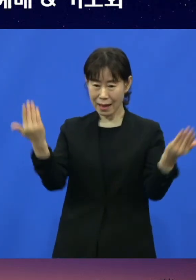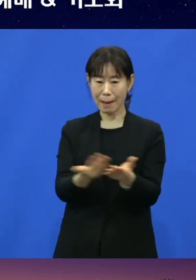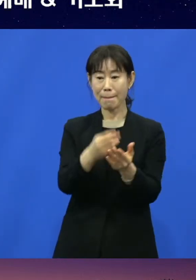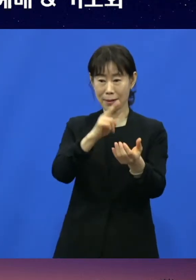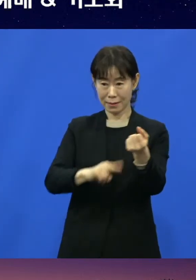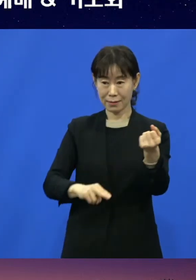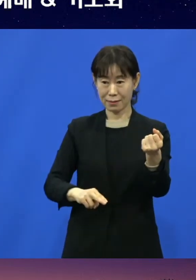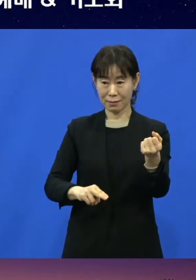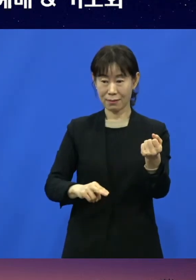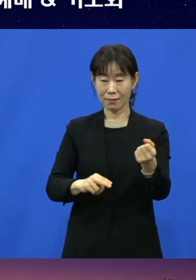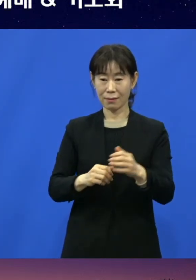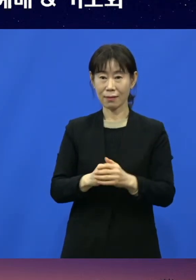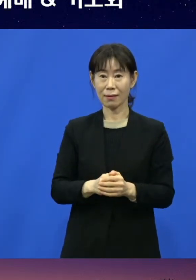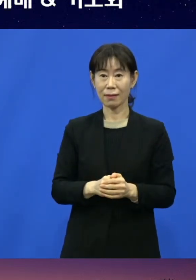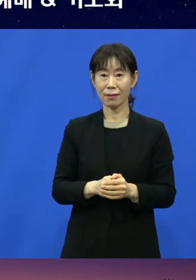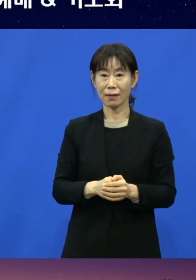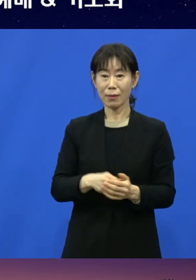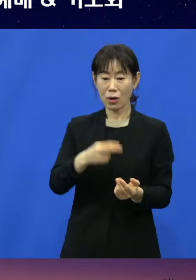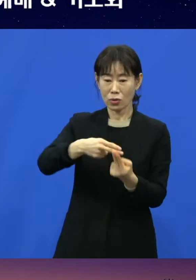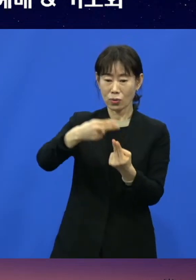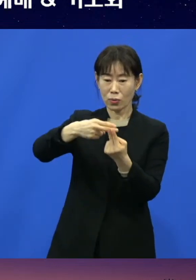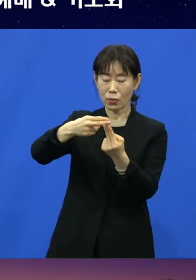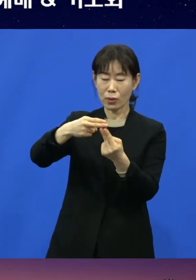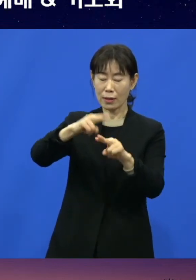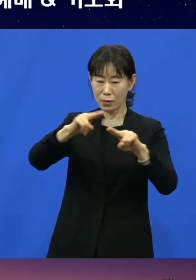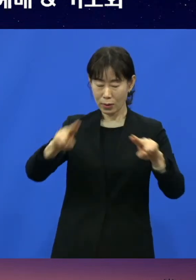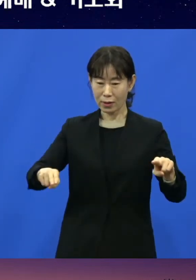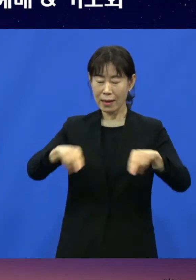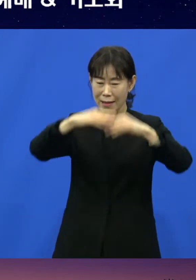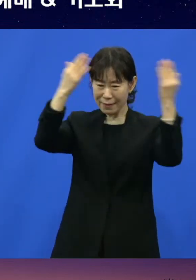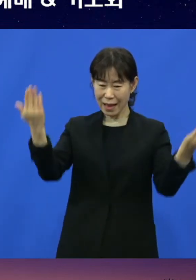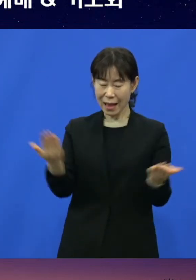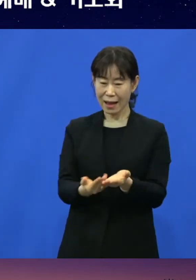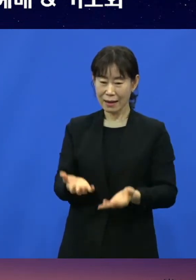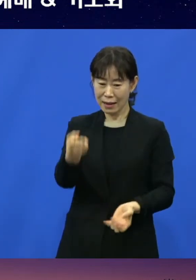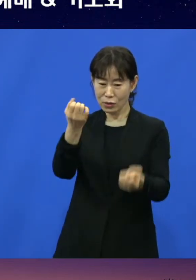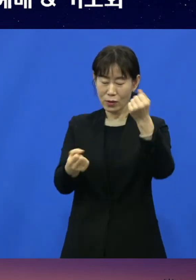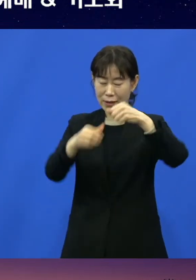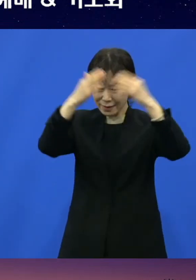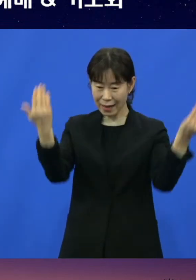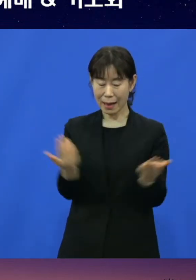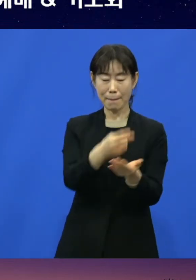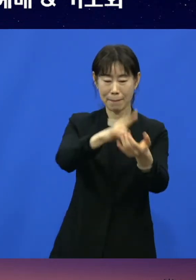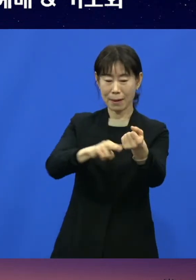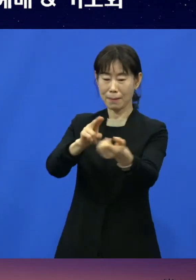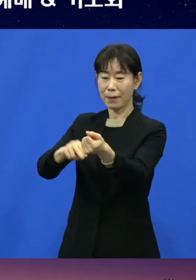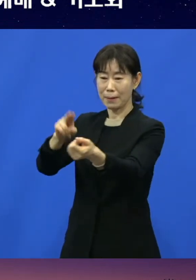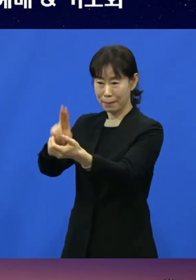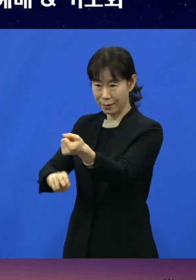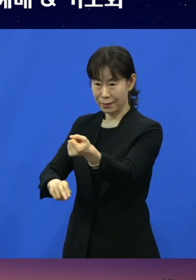부동산 일부를 안 해요. 적금 깬 정도가 아니라 소유를 다 팔아.